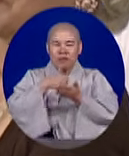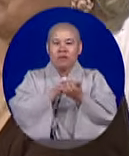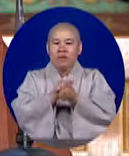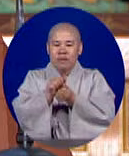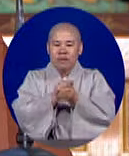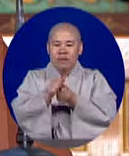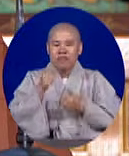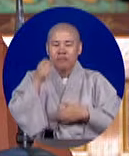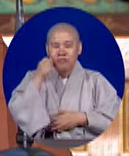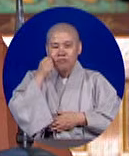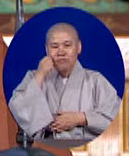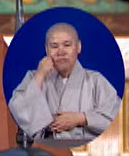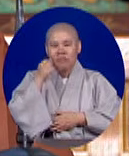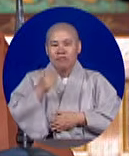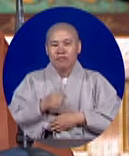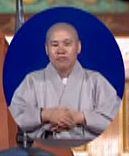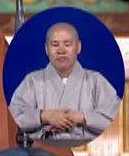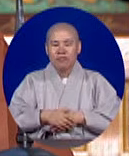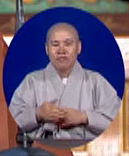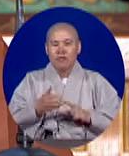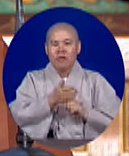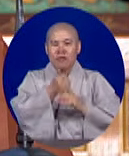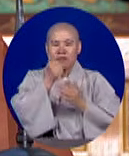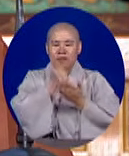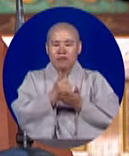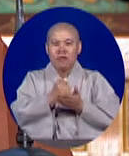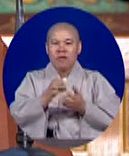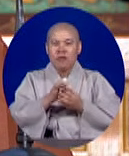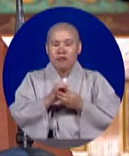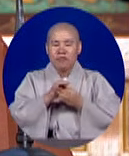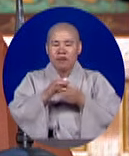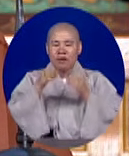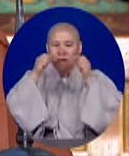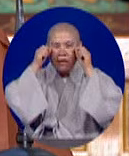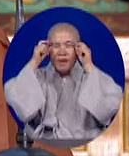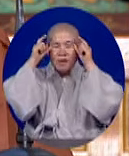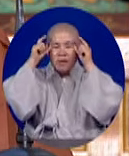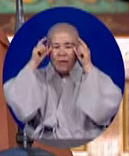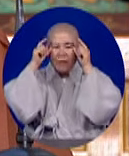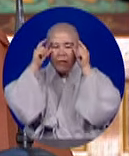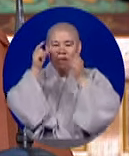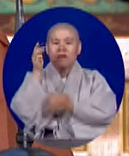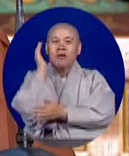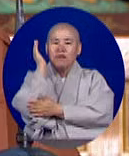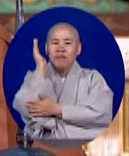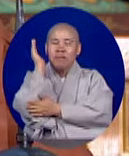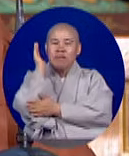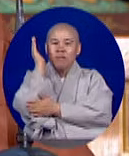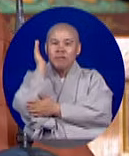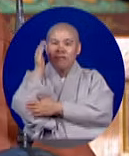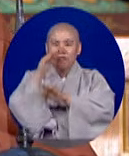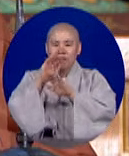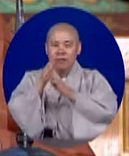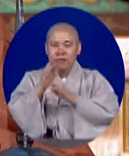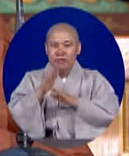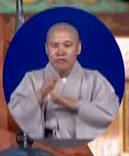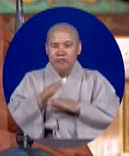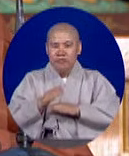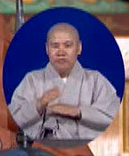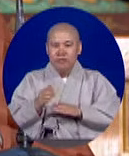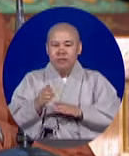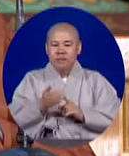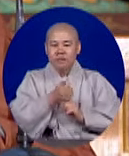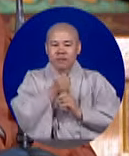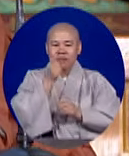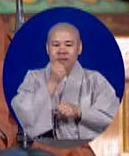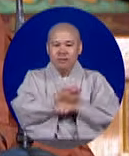없거든요. 이것이 이제 부처님의 깨달음이고 부처님의 설법입니다. 그러면 이게